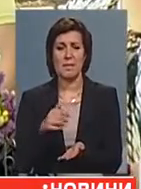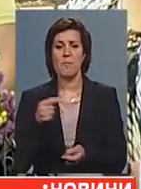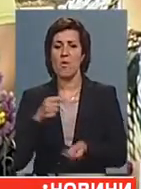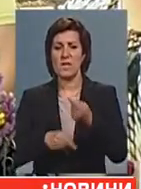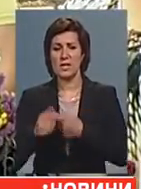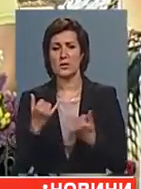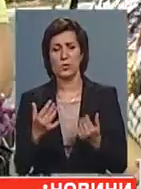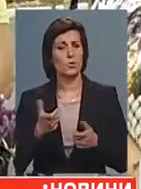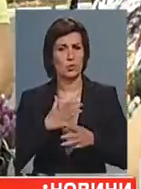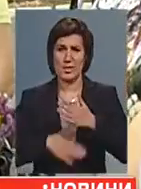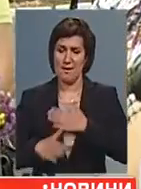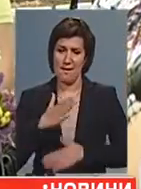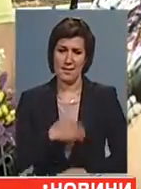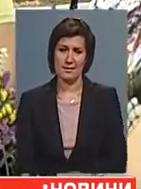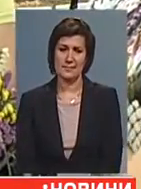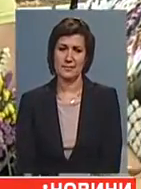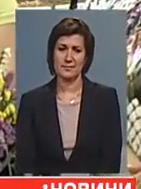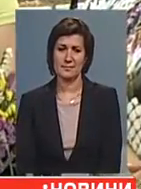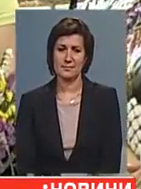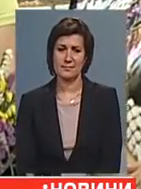повернулися сьогодні. Ми дуже раді.